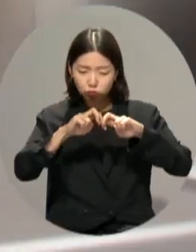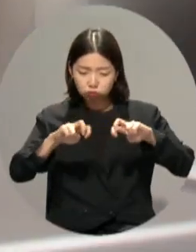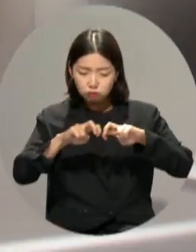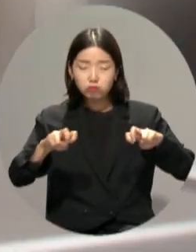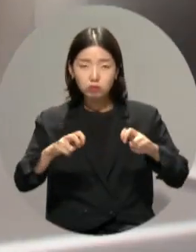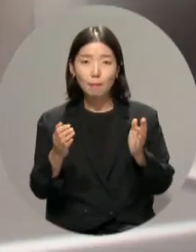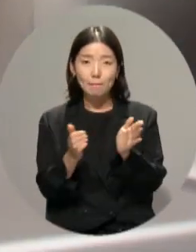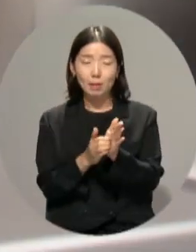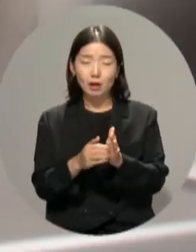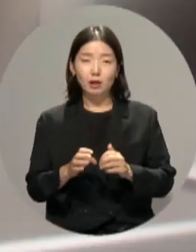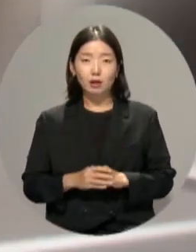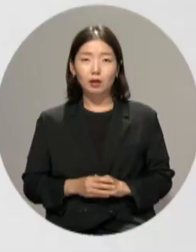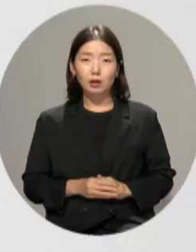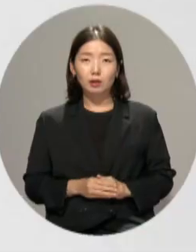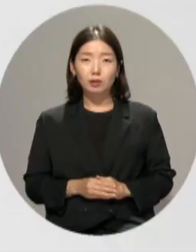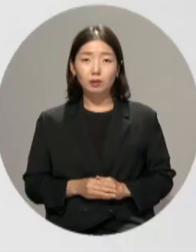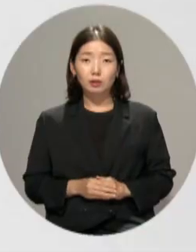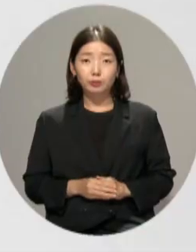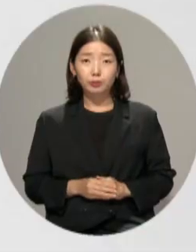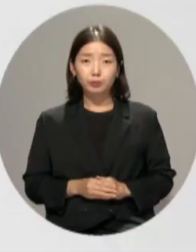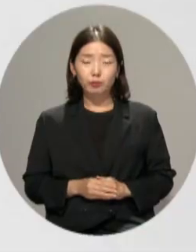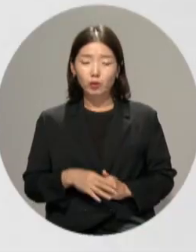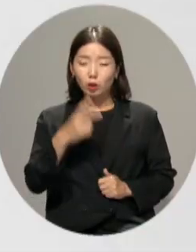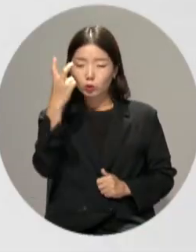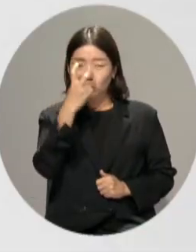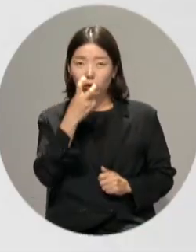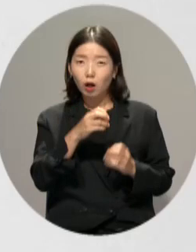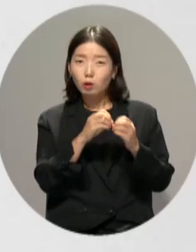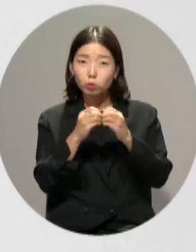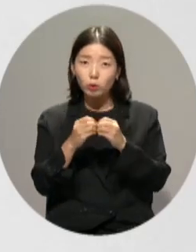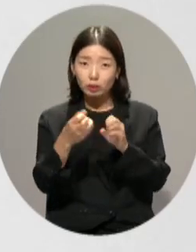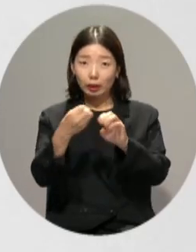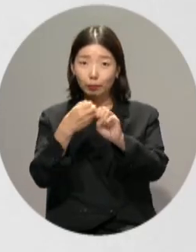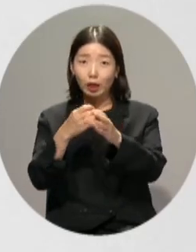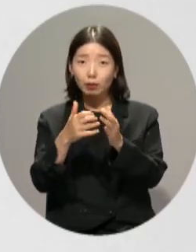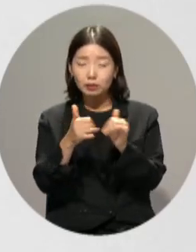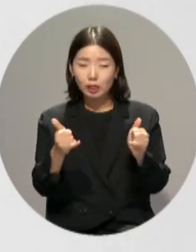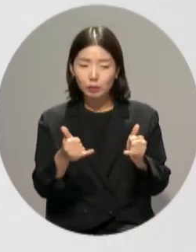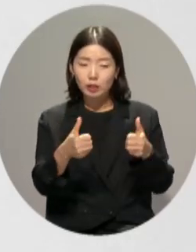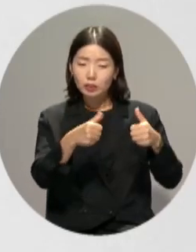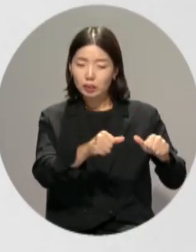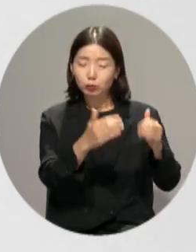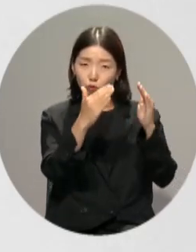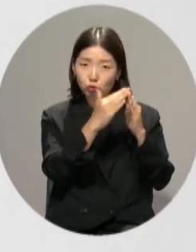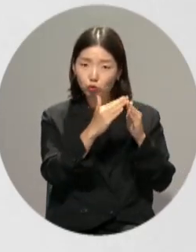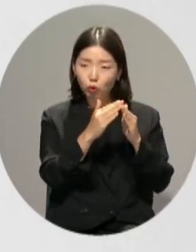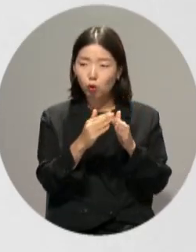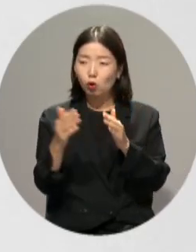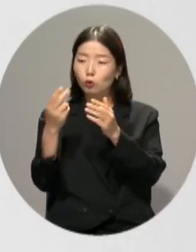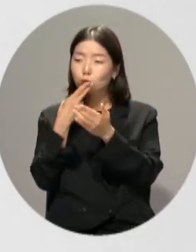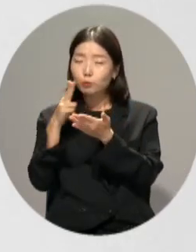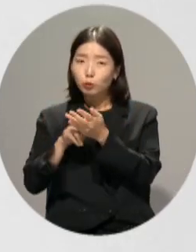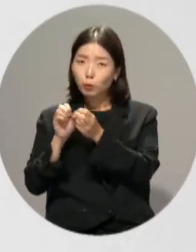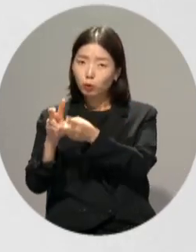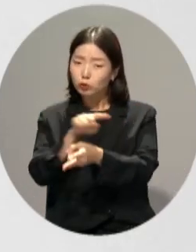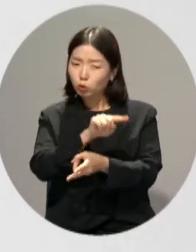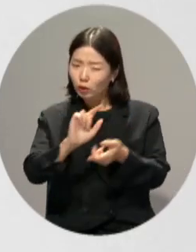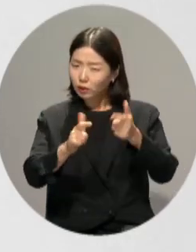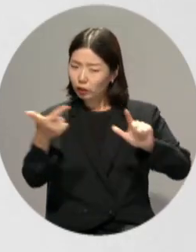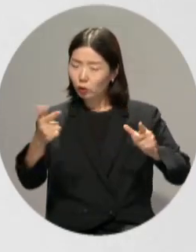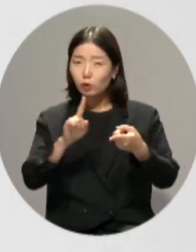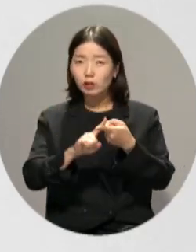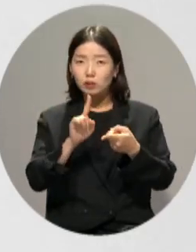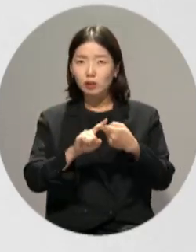전해졌습니다 경찰은 여론 조사 응답자 가운데 주민등록상 주소 와 요금 청구지 주소 가 다른 번호를